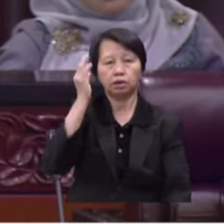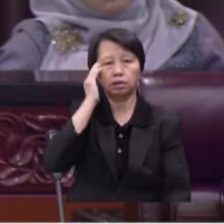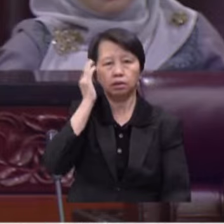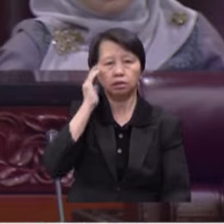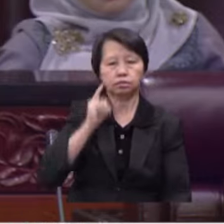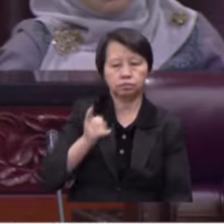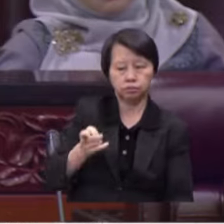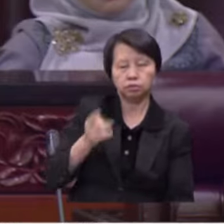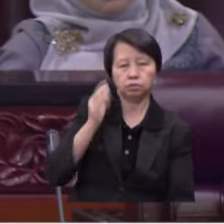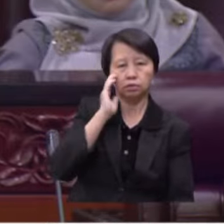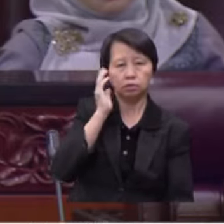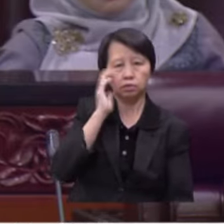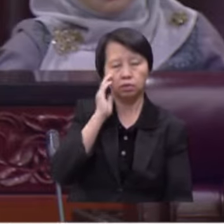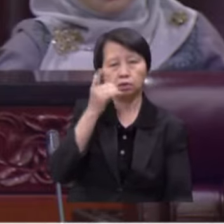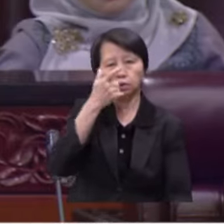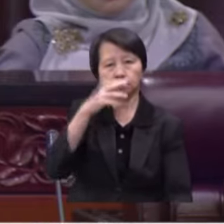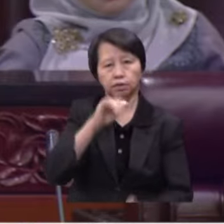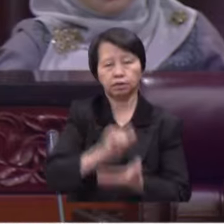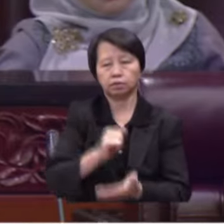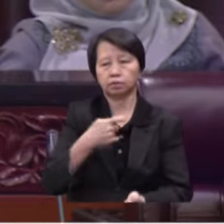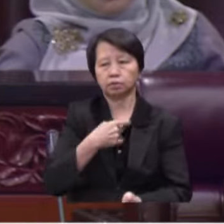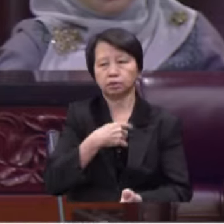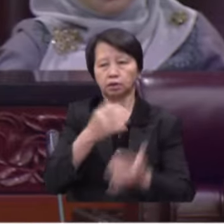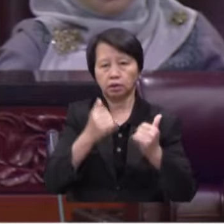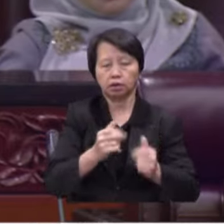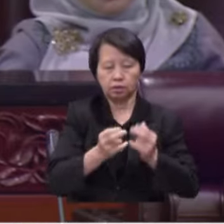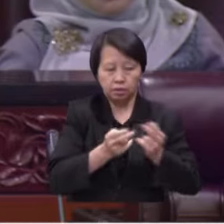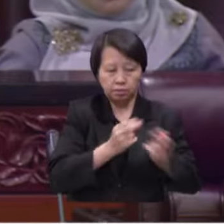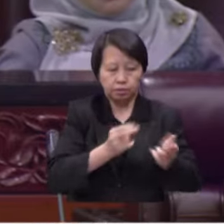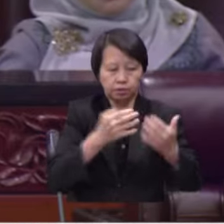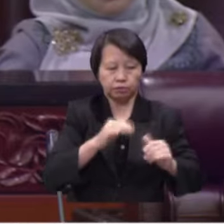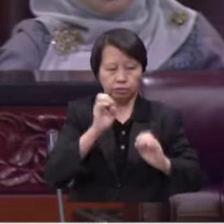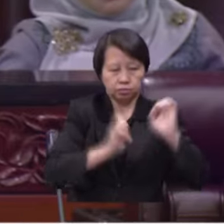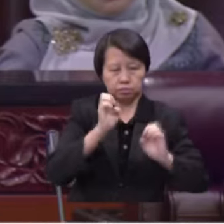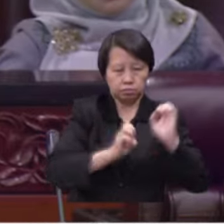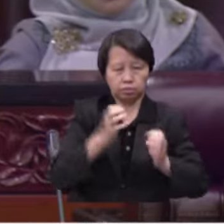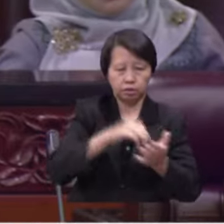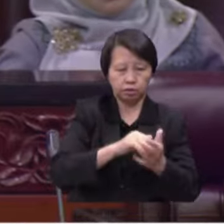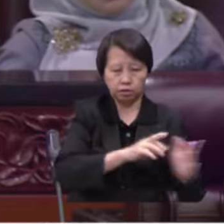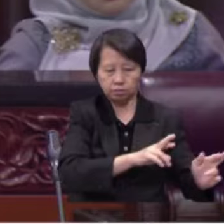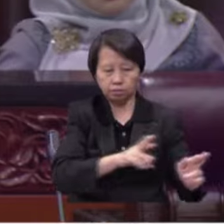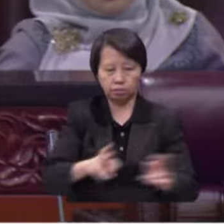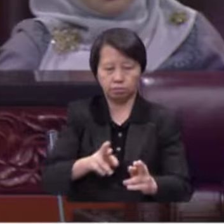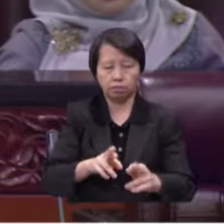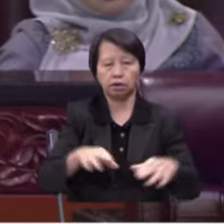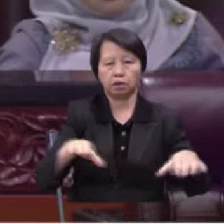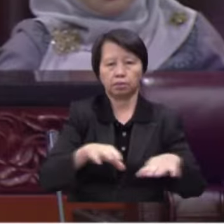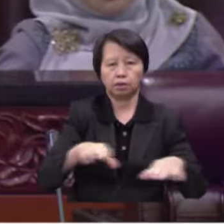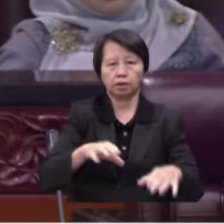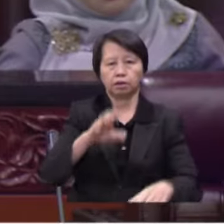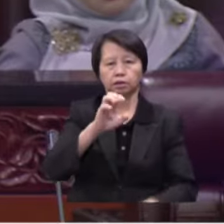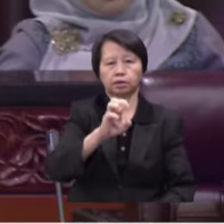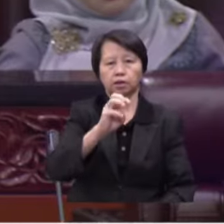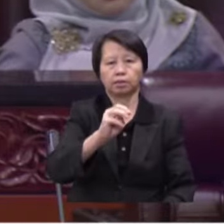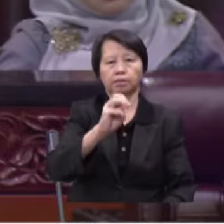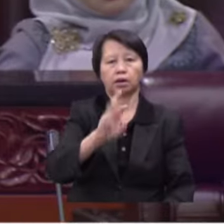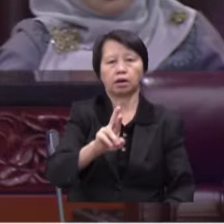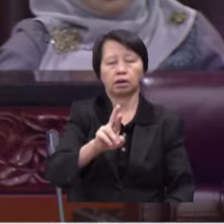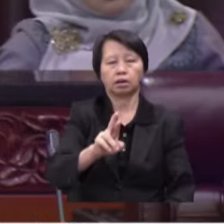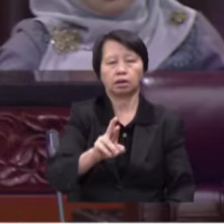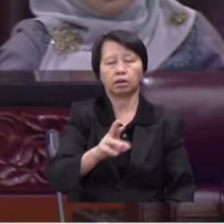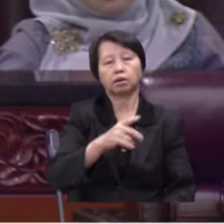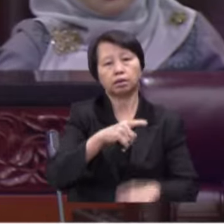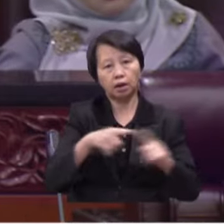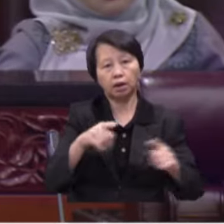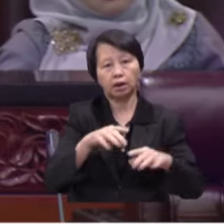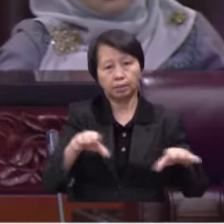peka-peka tersebut dan disebabkan itulah pihak pengurusan telah menilai semula perancangan pelaksanaan Imo Walaupun demikian